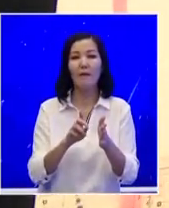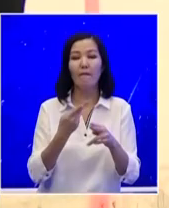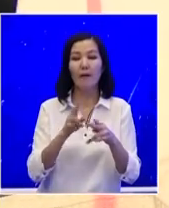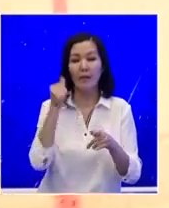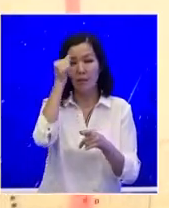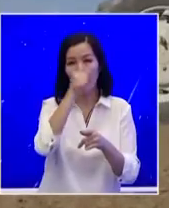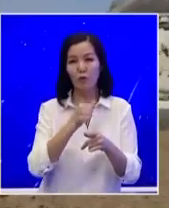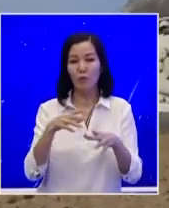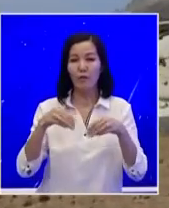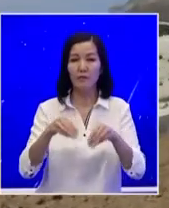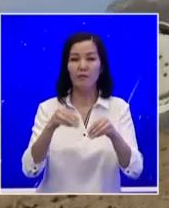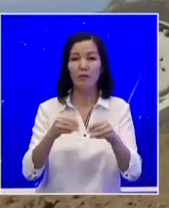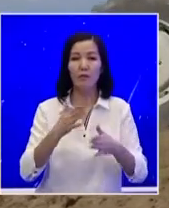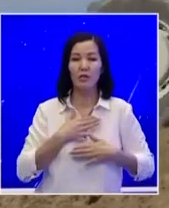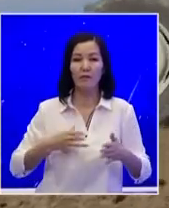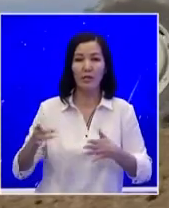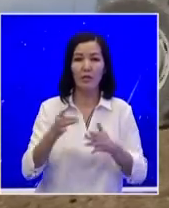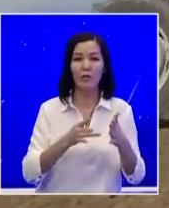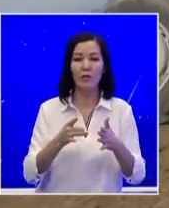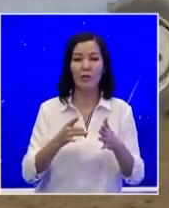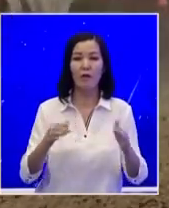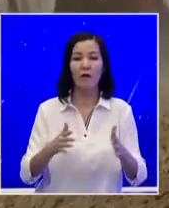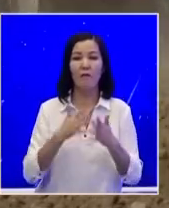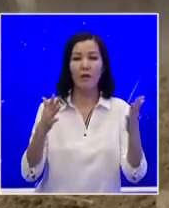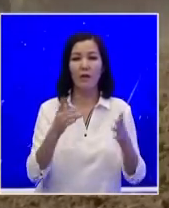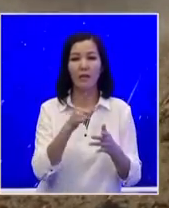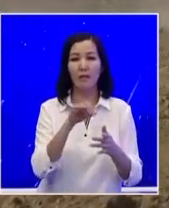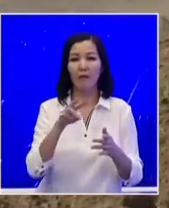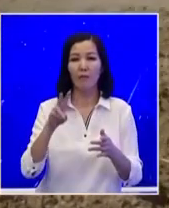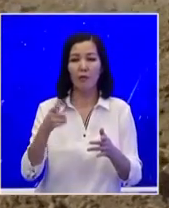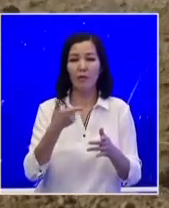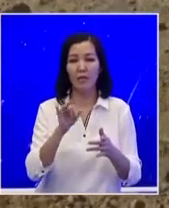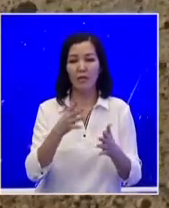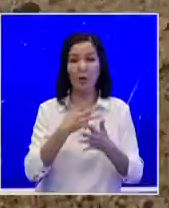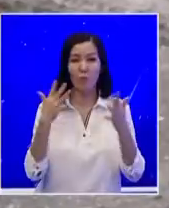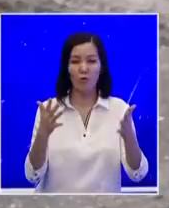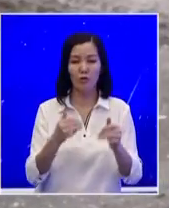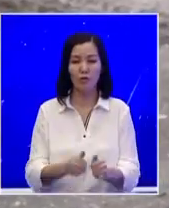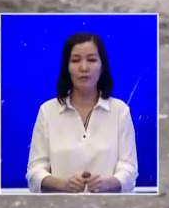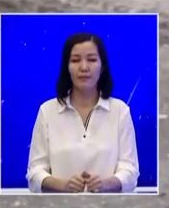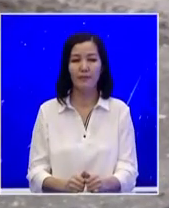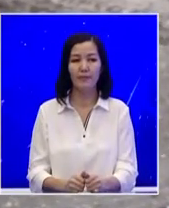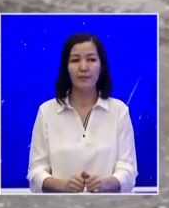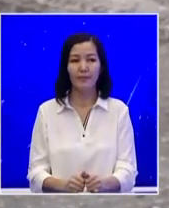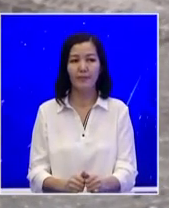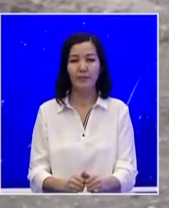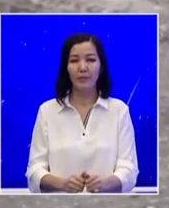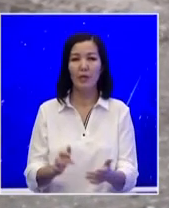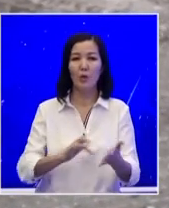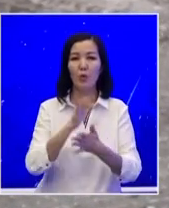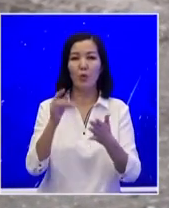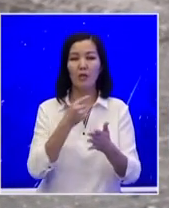году посевные площади нашего региона превысили 1 миллиона гектаров. Ездил в город